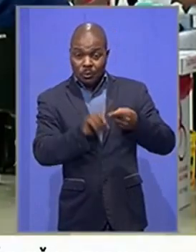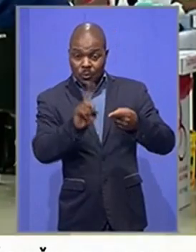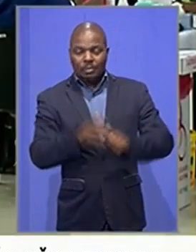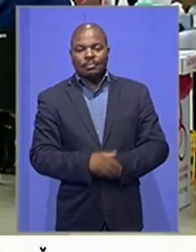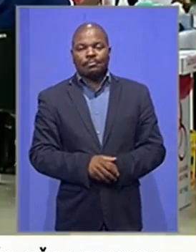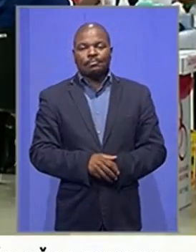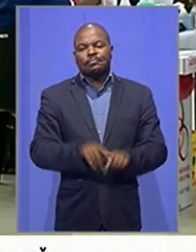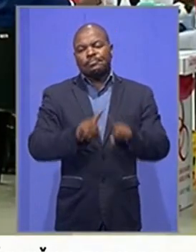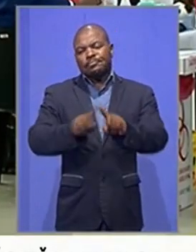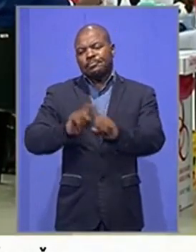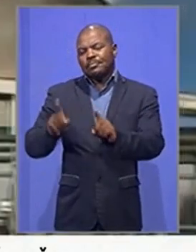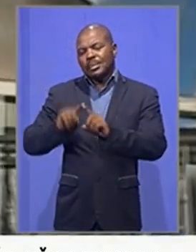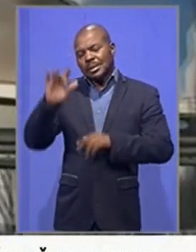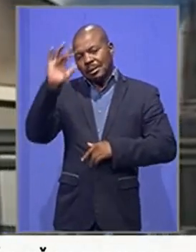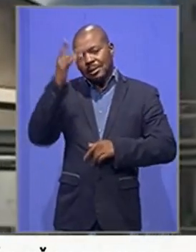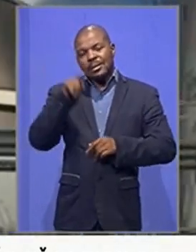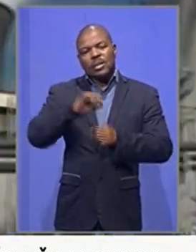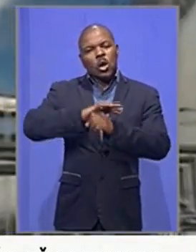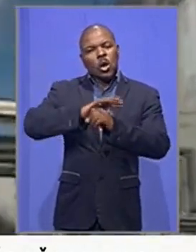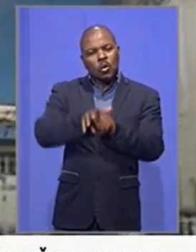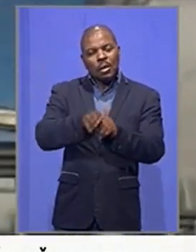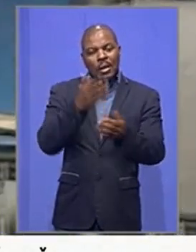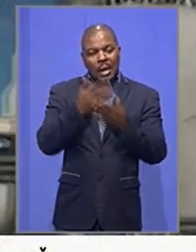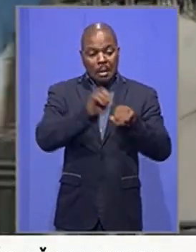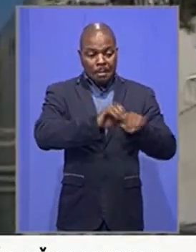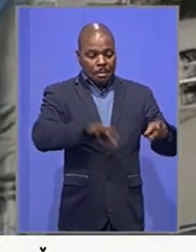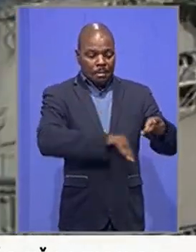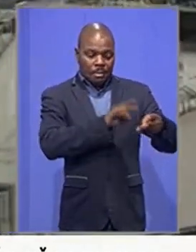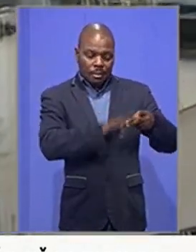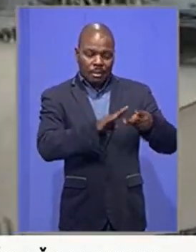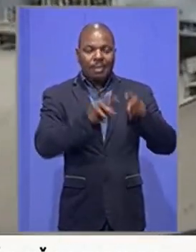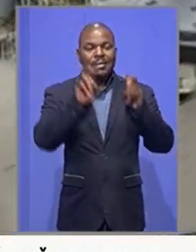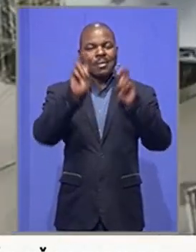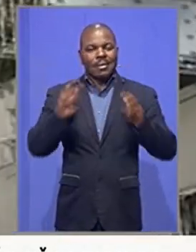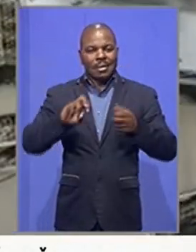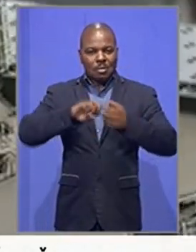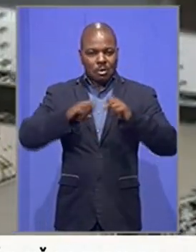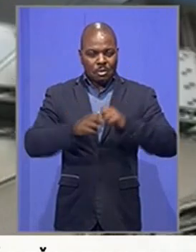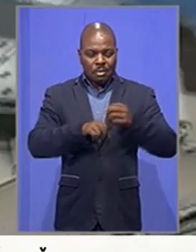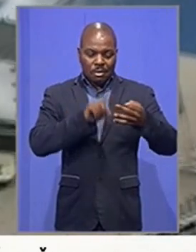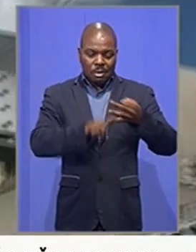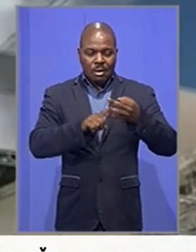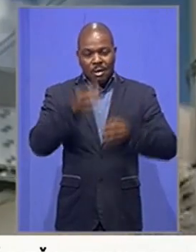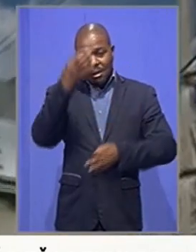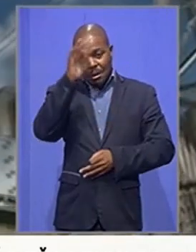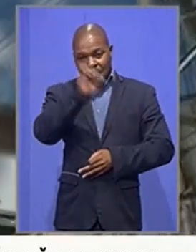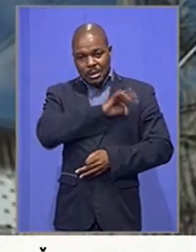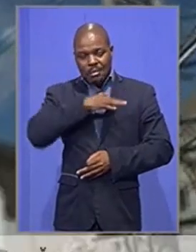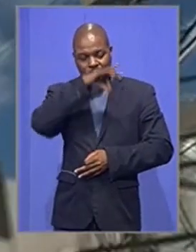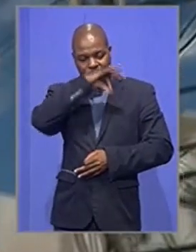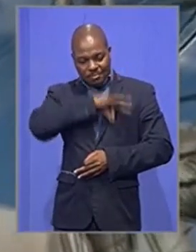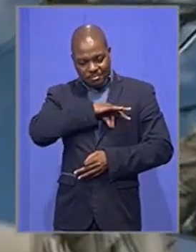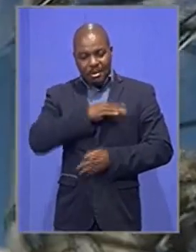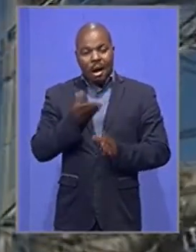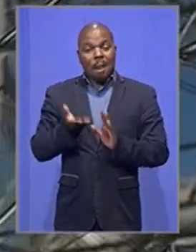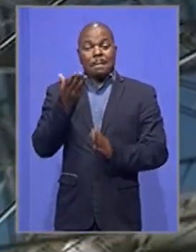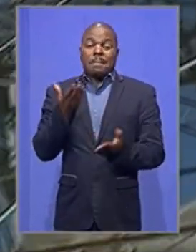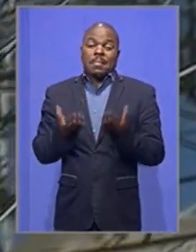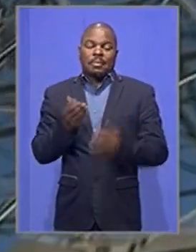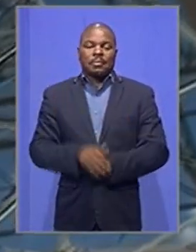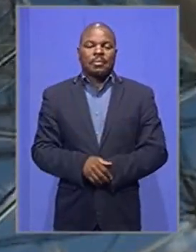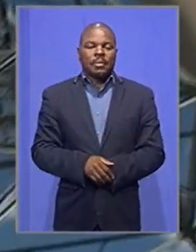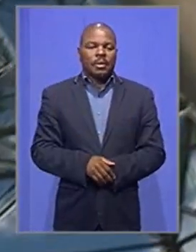runya ga mehuta ye mengwe ya bolwetši bja COVID, kabo ya motlakase le koketšego ya megolo ya godimo ya mmušo. Se re se bone mo